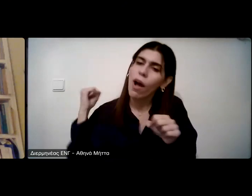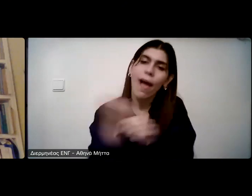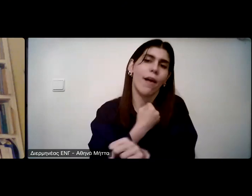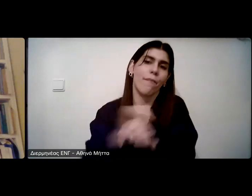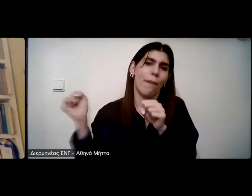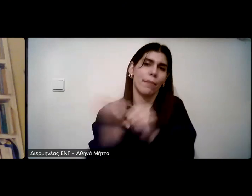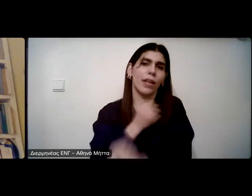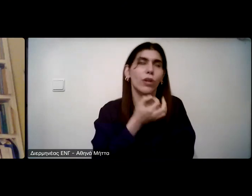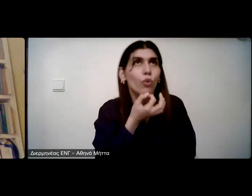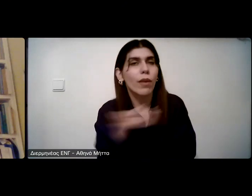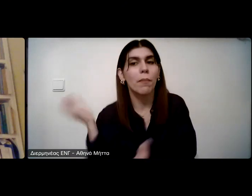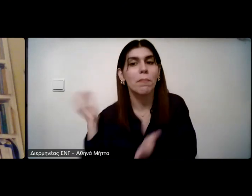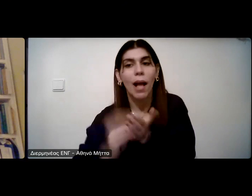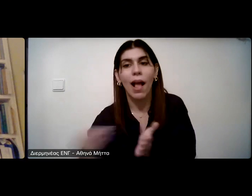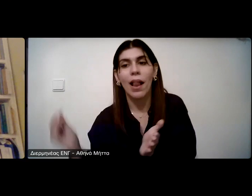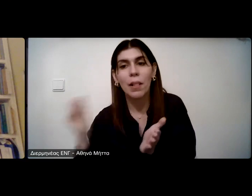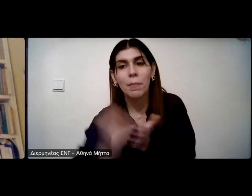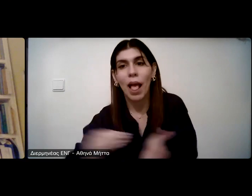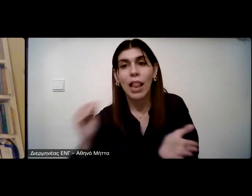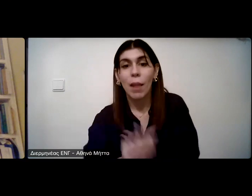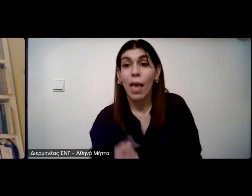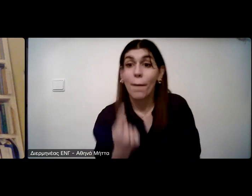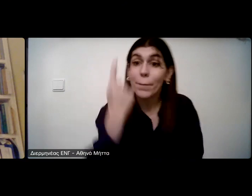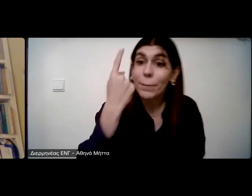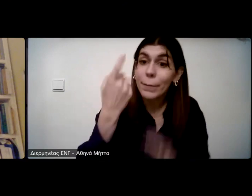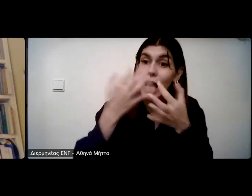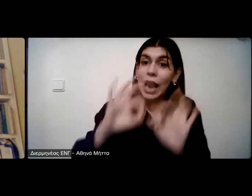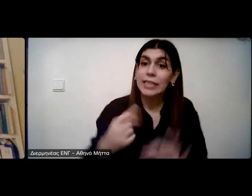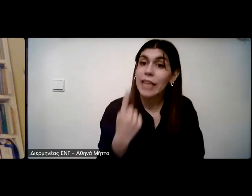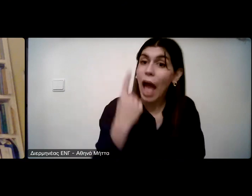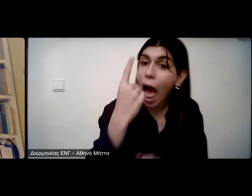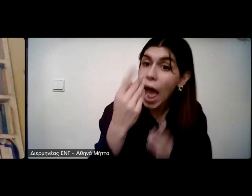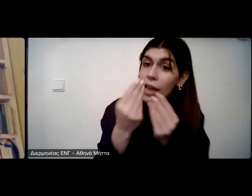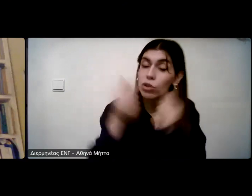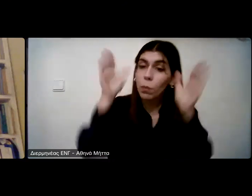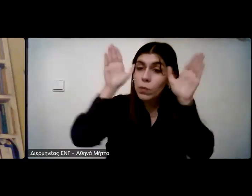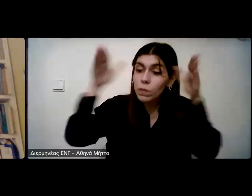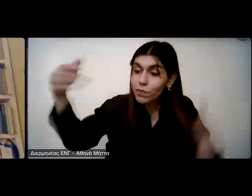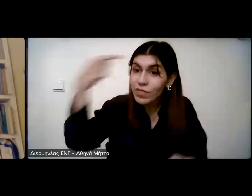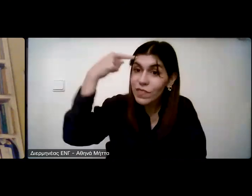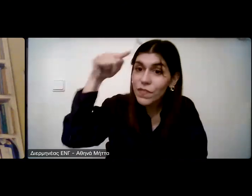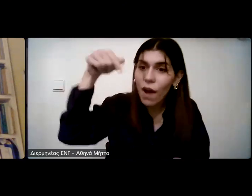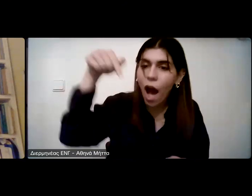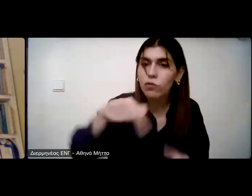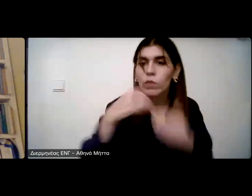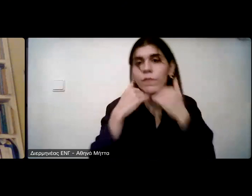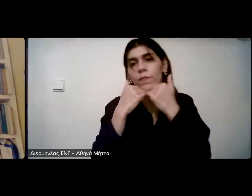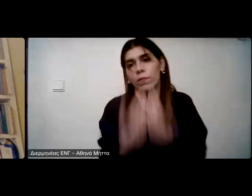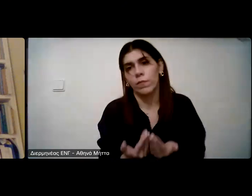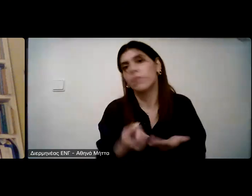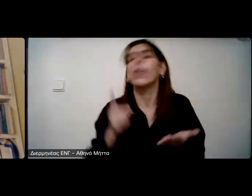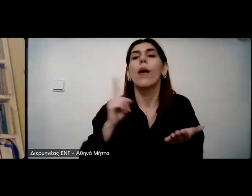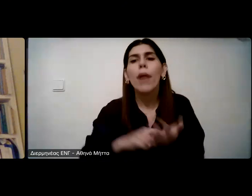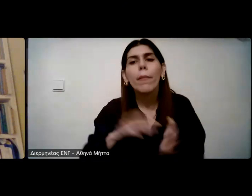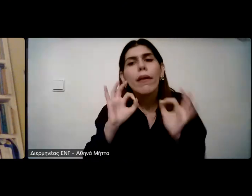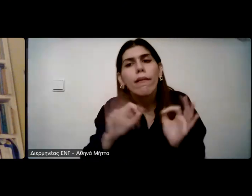σε μία λύση, σε μία συνταγή, αλλά θα δοκιμάζουμε κάθε φορά εκ νέου ποια